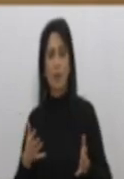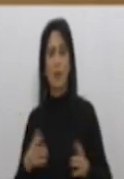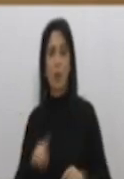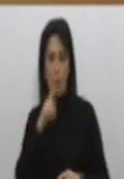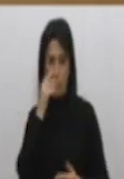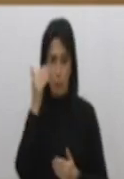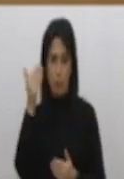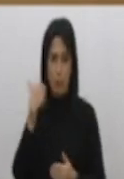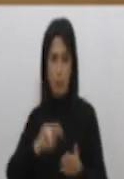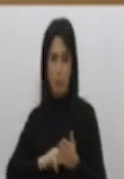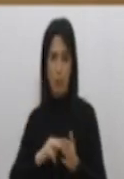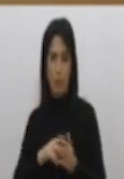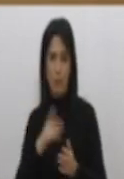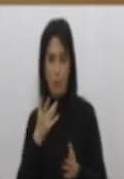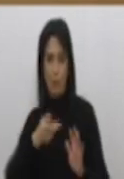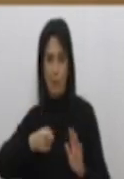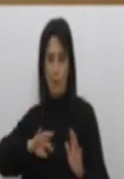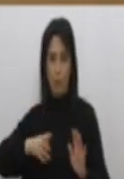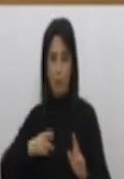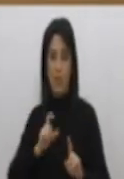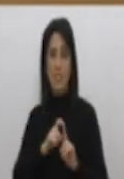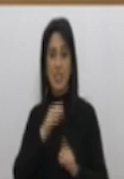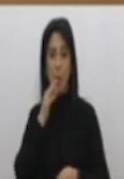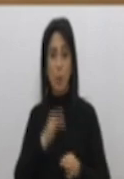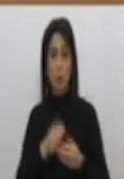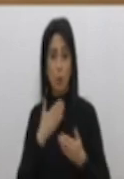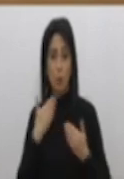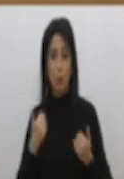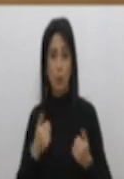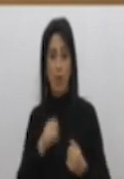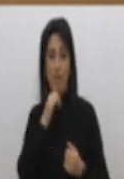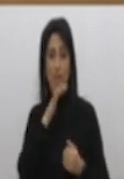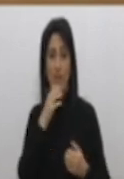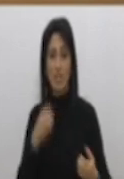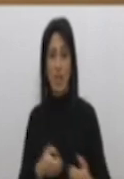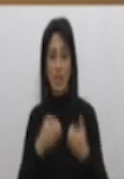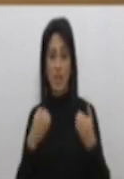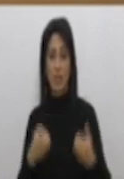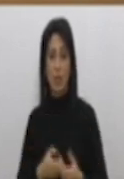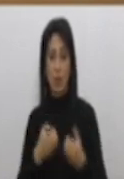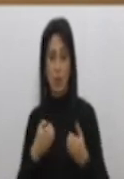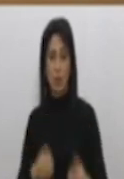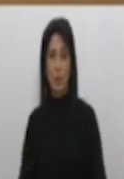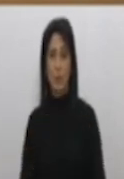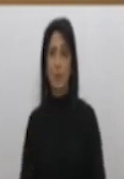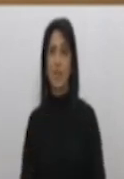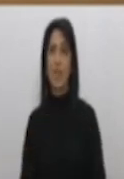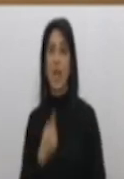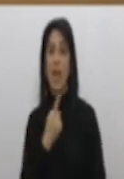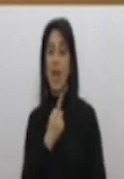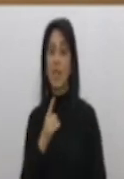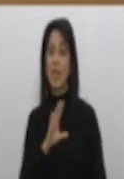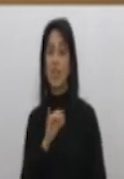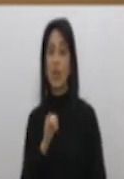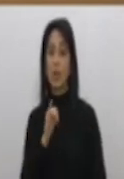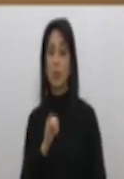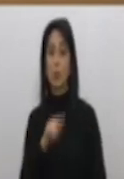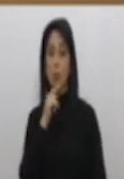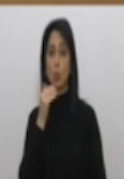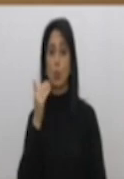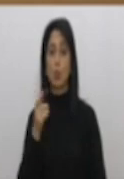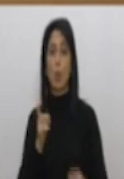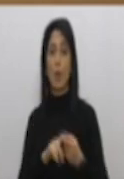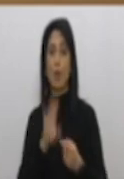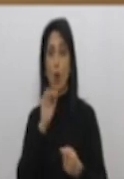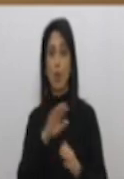ესეც პრორუსობაა, რადგან ამითი არანაირ სიტყვაზე არ აგებს საბოლოო ჯამში პასუხს. თუმცა ერთ-ერთი ყველაზე ცუდი პრორუსობა ისაა,